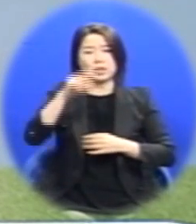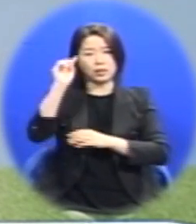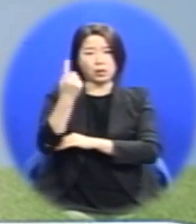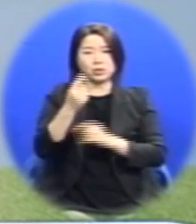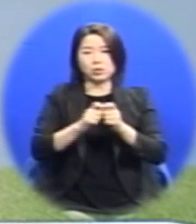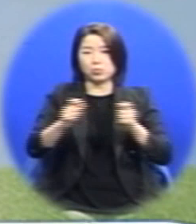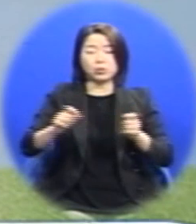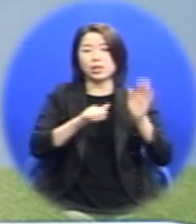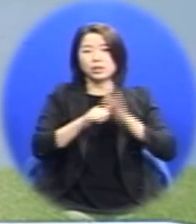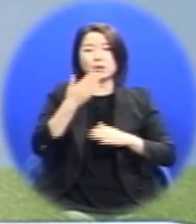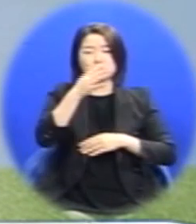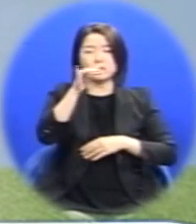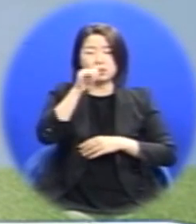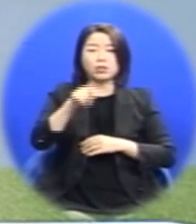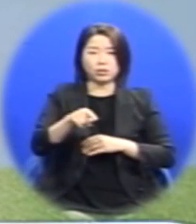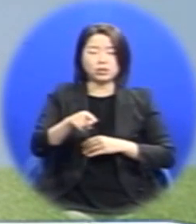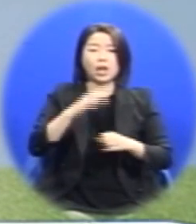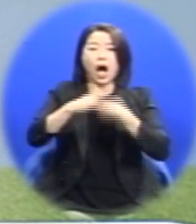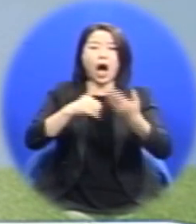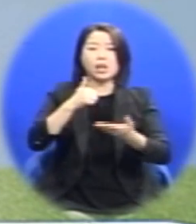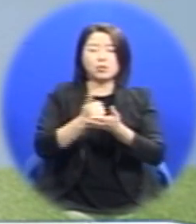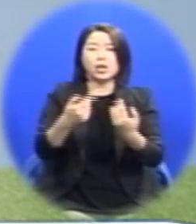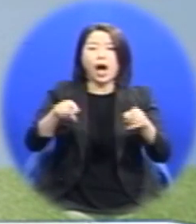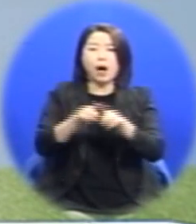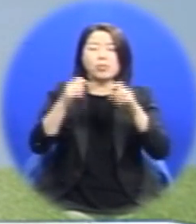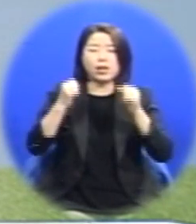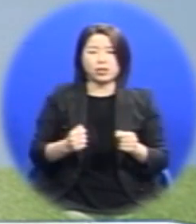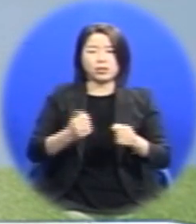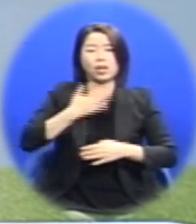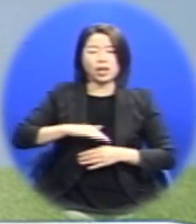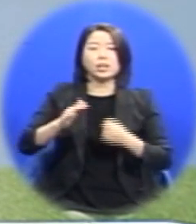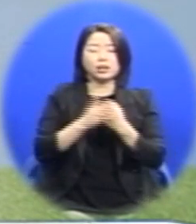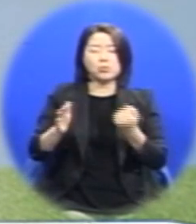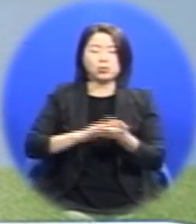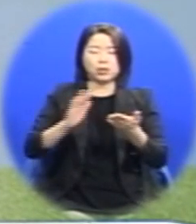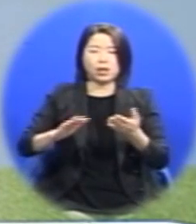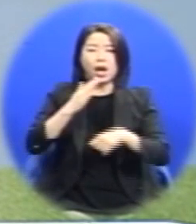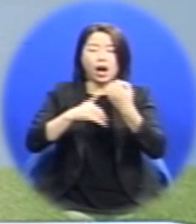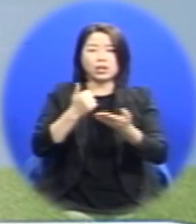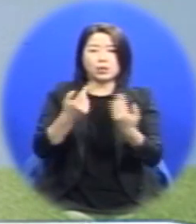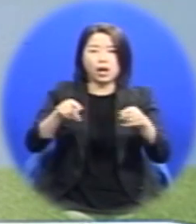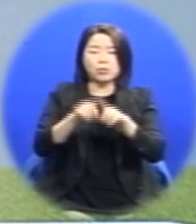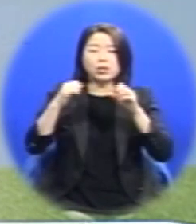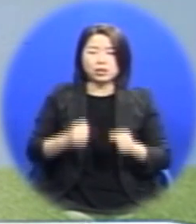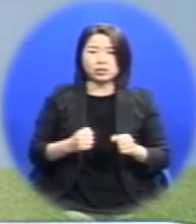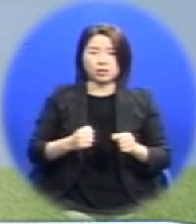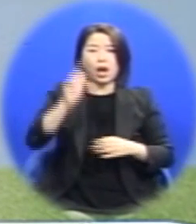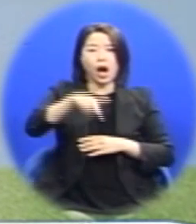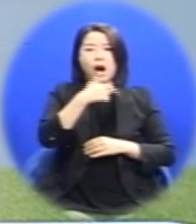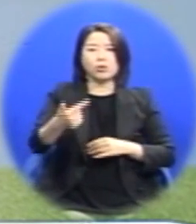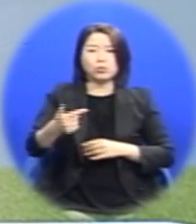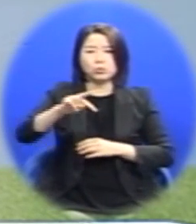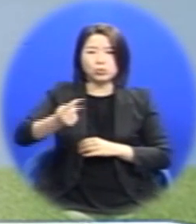있었던 것은 하나님이 함께 계시는 것을 알았기 때문이에요. 하나님이 함께 계시니까 하루를